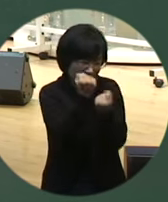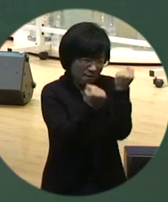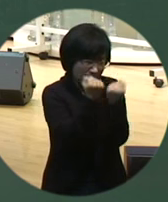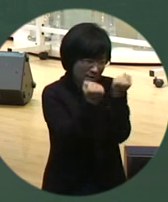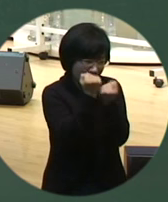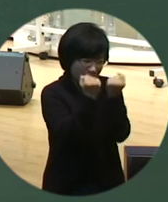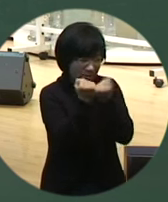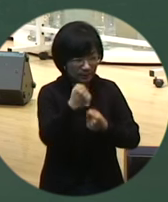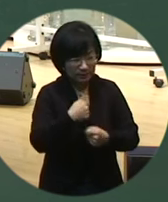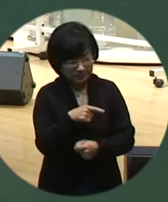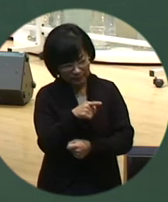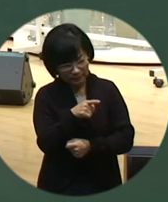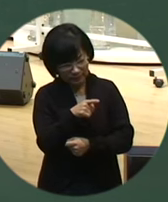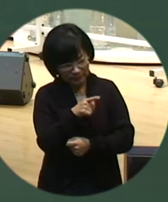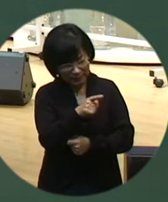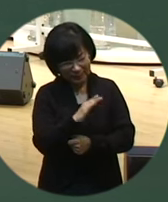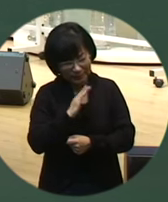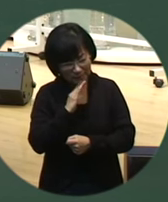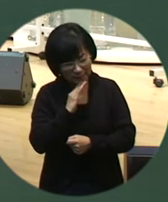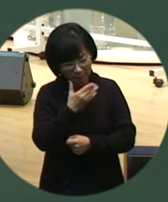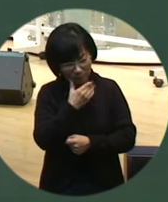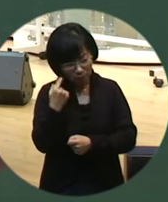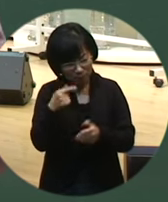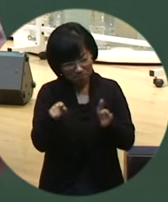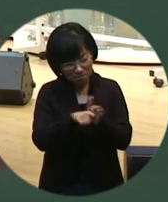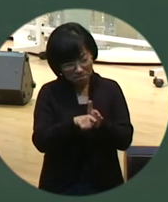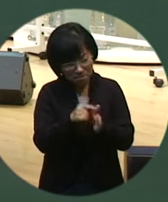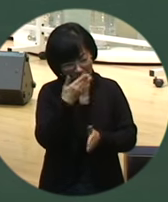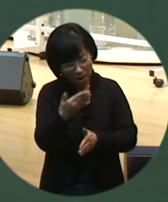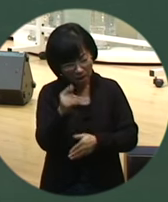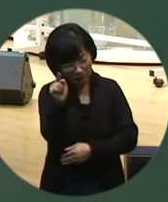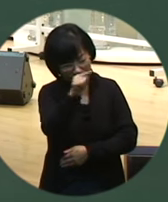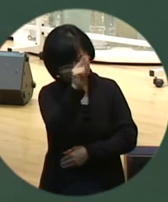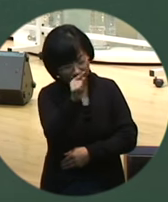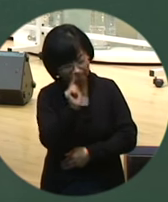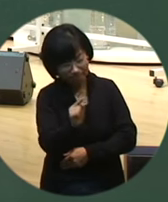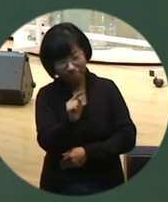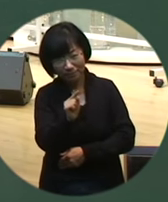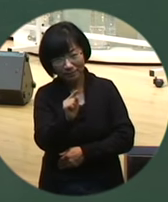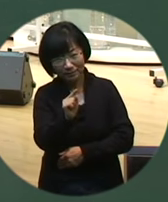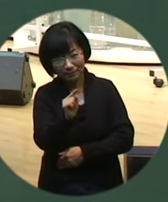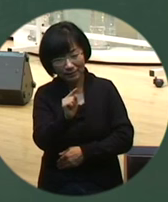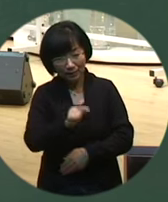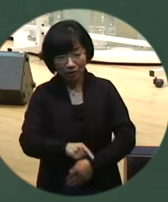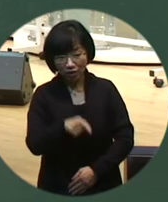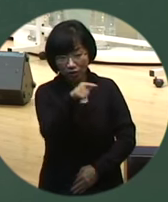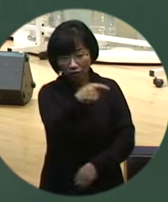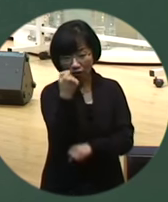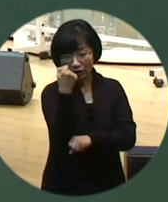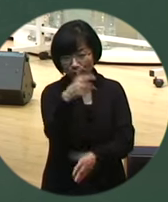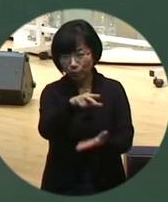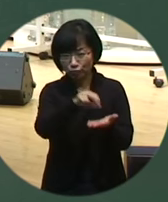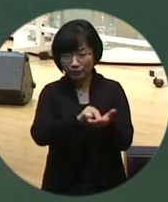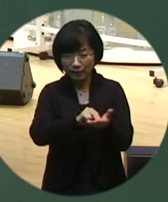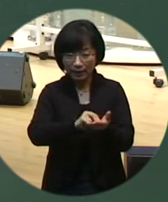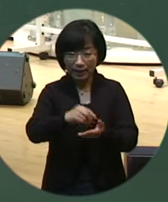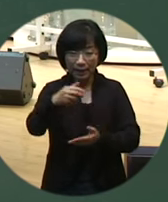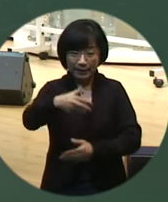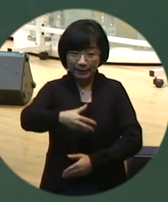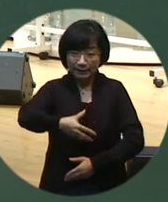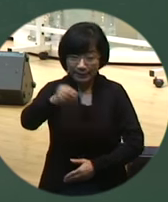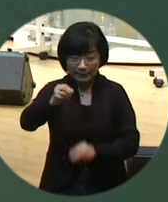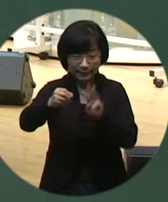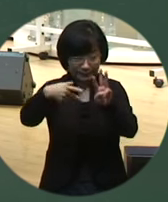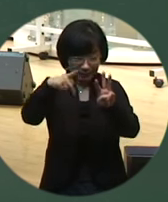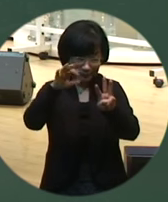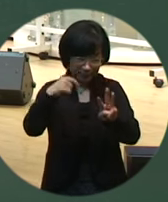unbeliever and I explain the gospel to them, in a corner of my heart, I think to myself, do they really understand these words? 아, 인간의 근본 문제가 창세기 3장이라는데 그건 믿어지겠어요? And we see that the